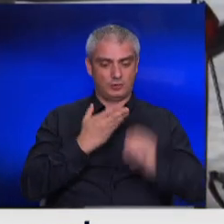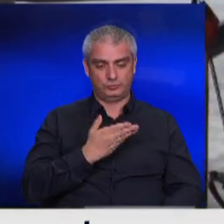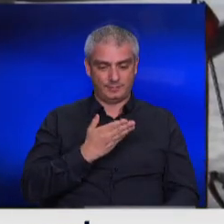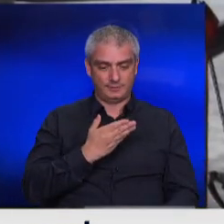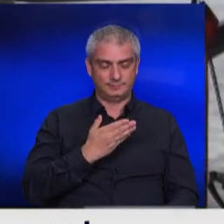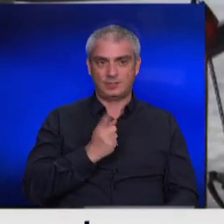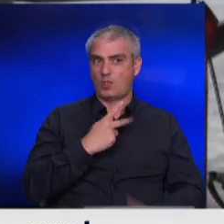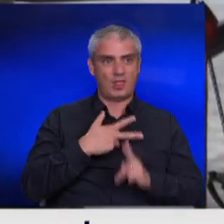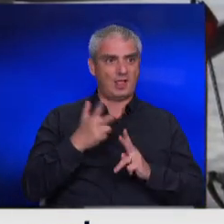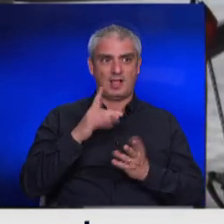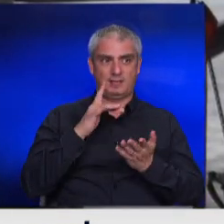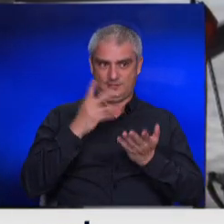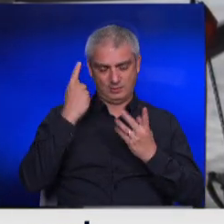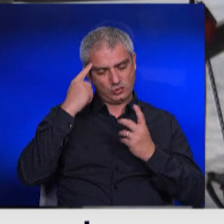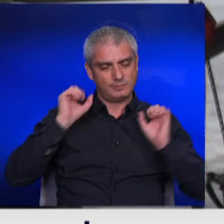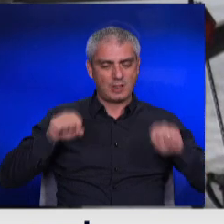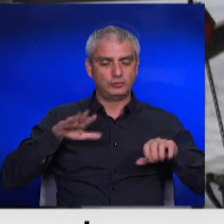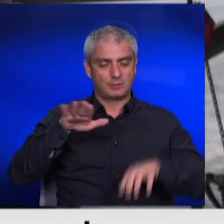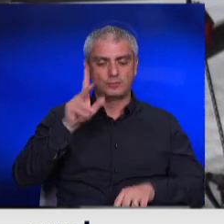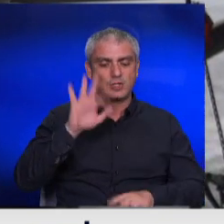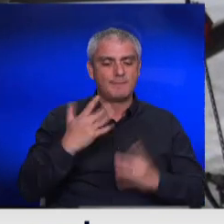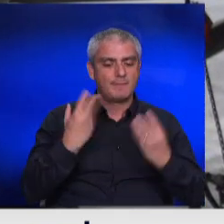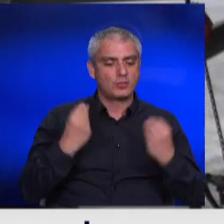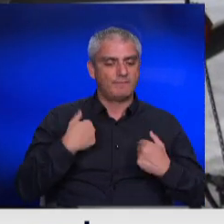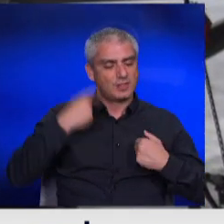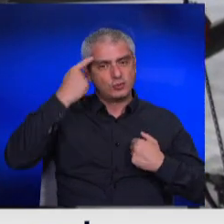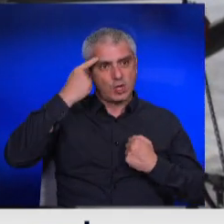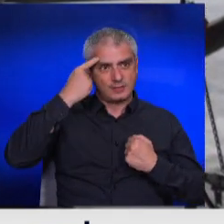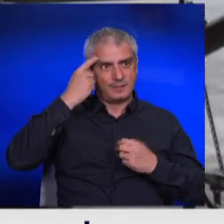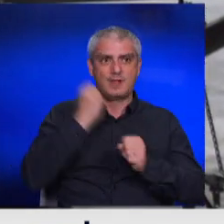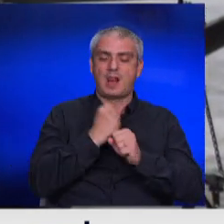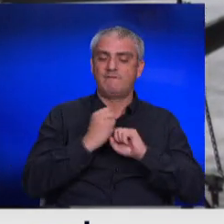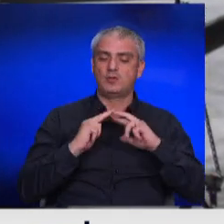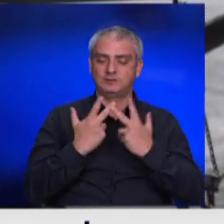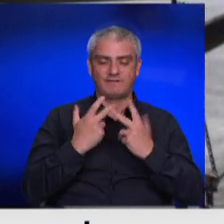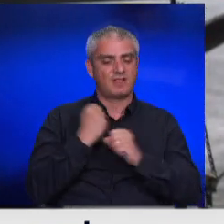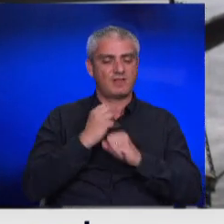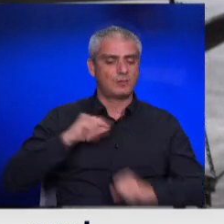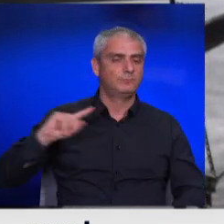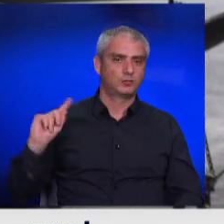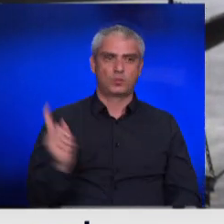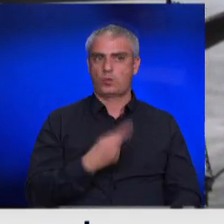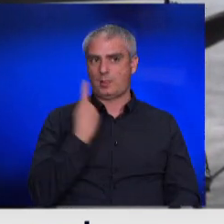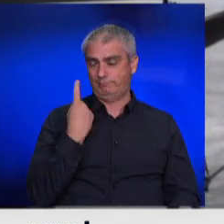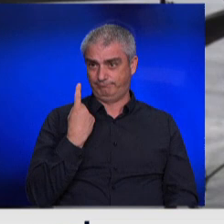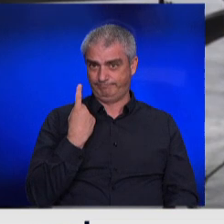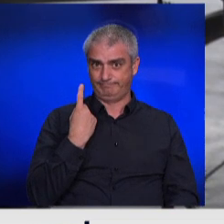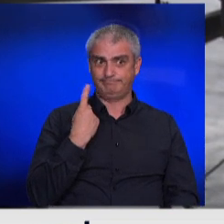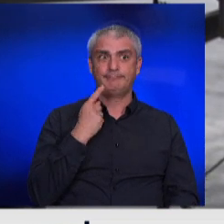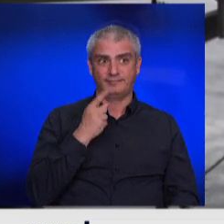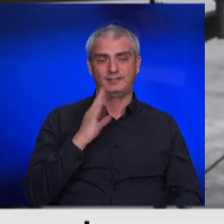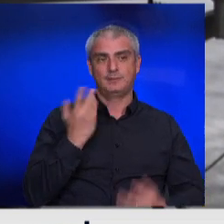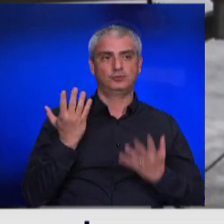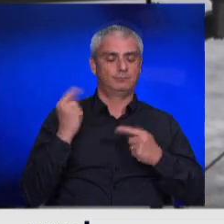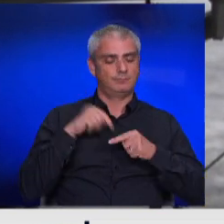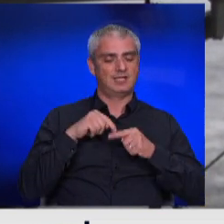זה לא רק כמה טוב אנחנו יודעים לשלוט במטוס, אלא גם כמה טוב אנחנו יודעים לעבוד כצוות ולעבוד עם כל הגורמים שאנחנו עובדים איתם, וזה מה שמביא